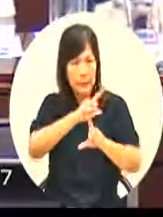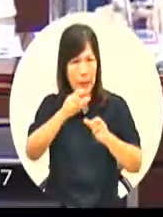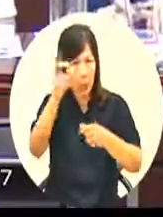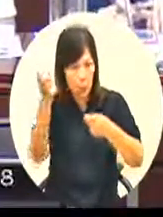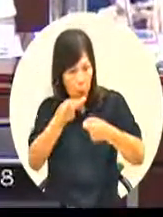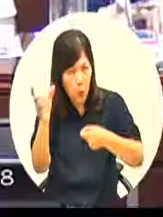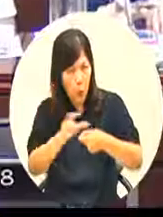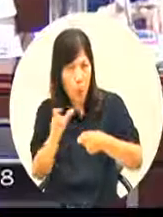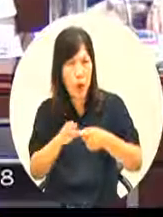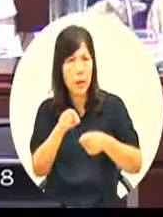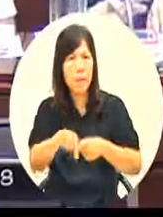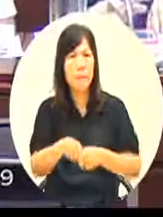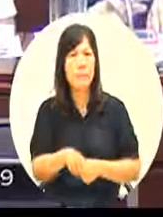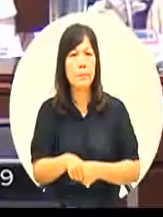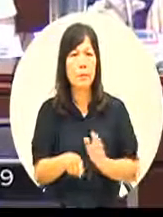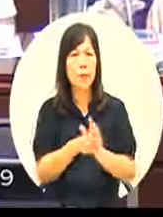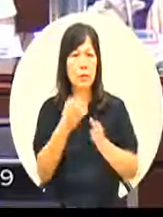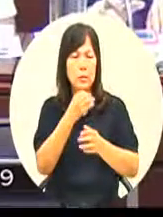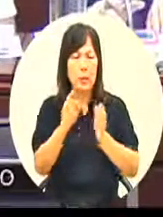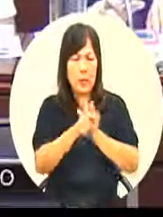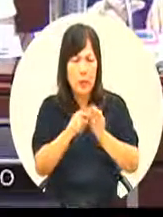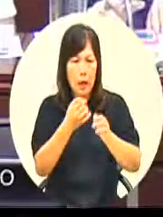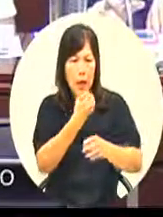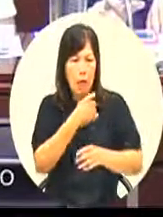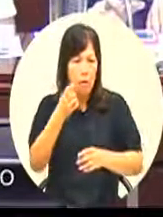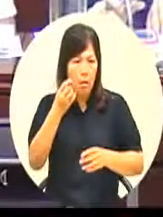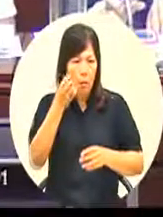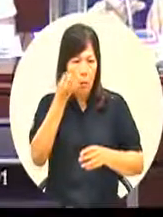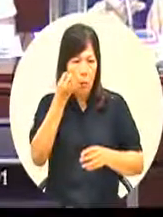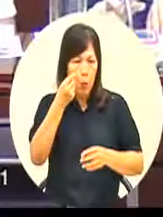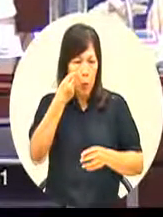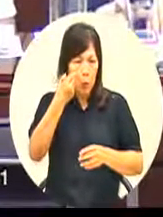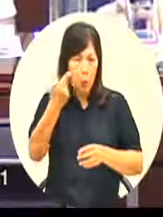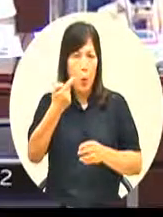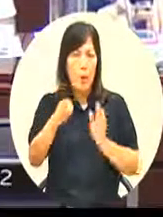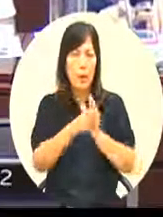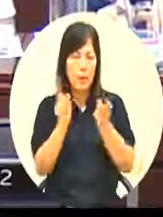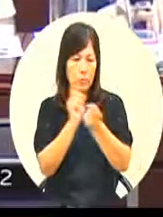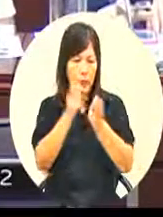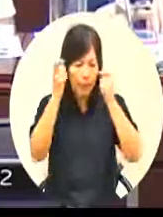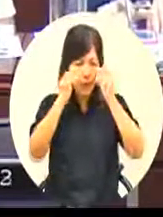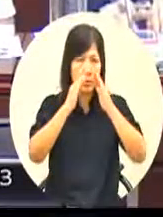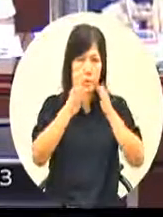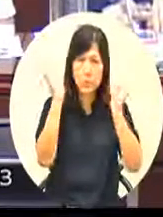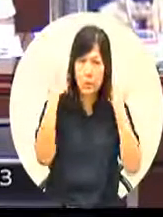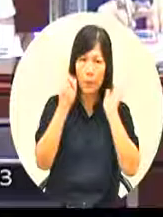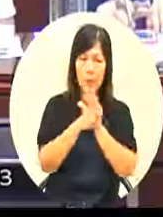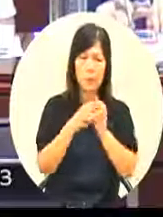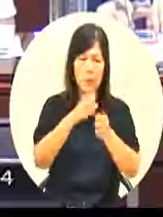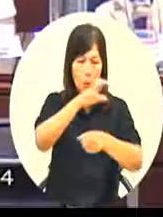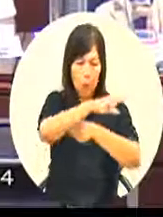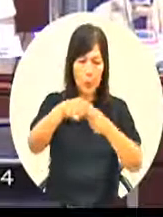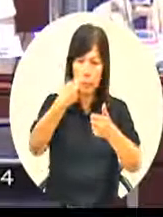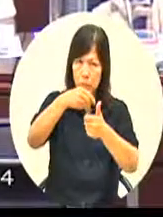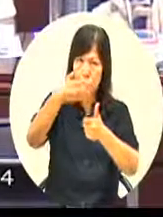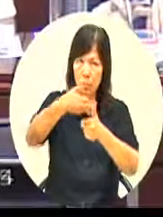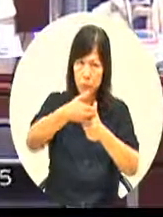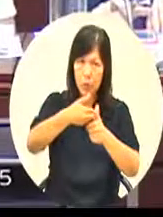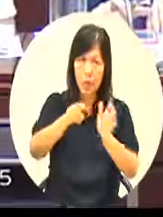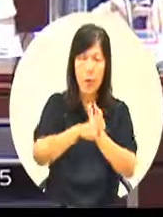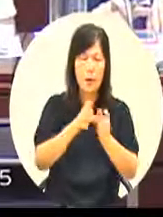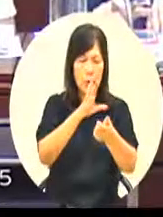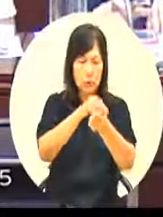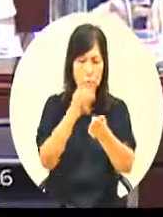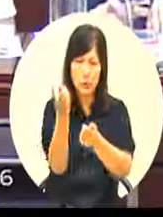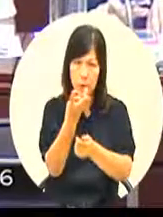第一个莫兰迪是超乎预期的大，但是对高雄市的小朋友来讲，在环境教育里头，他要学习三个事